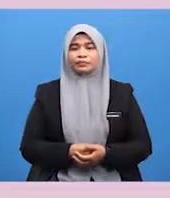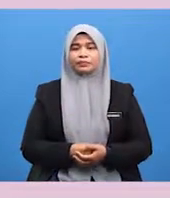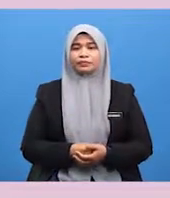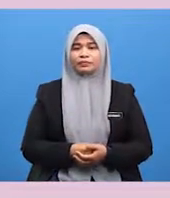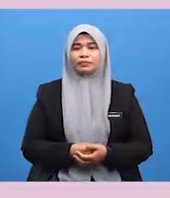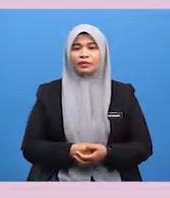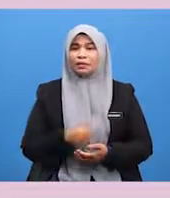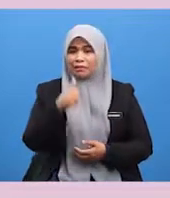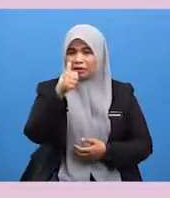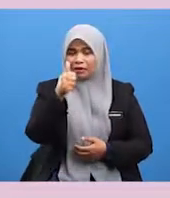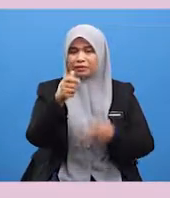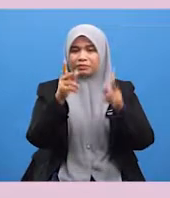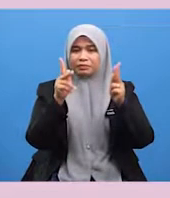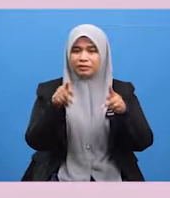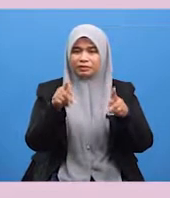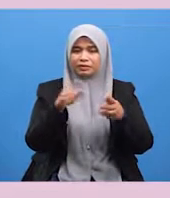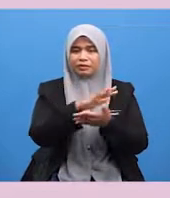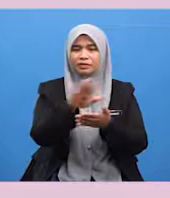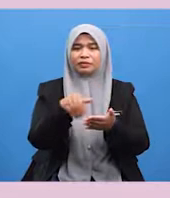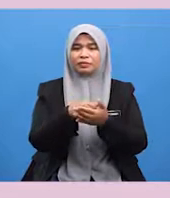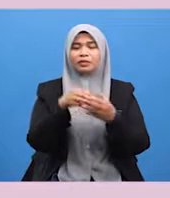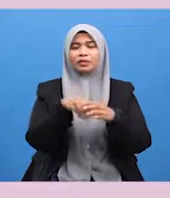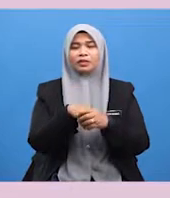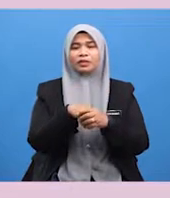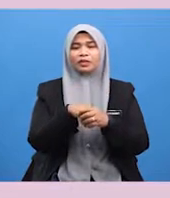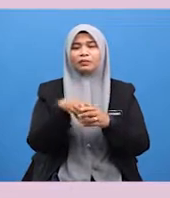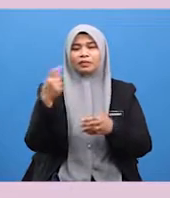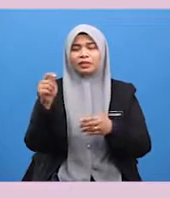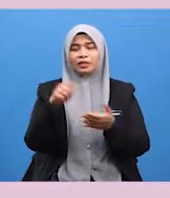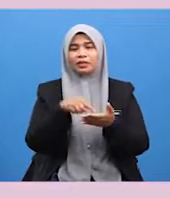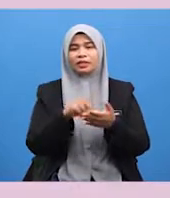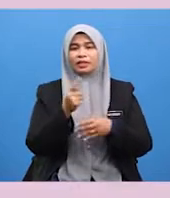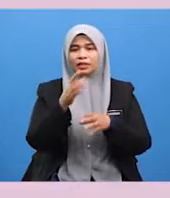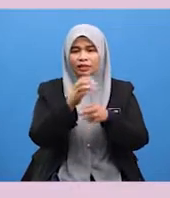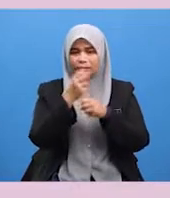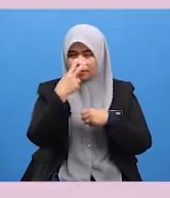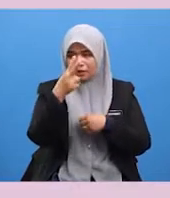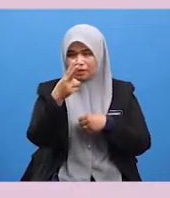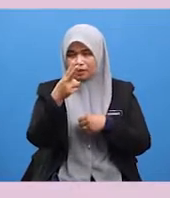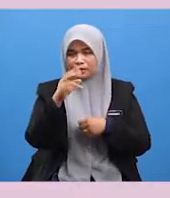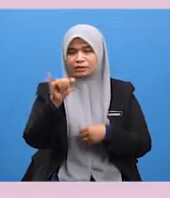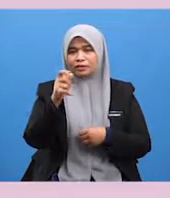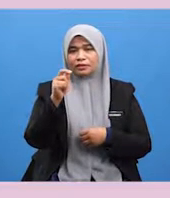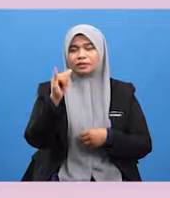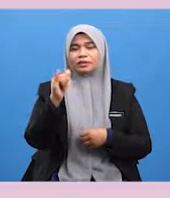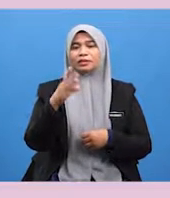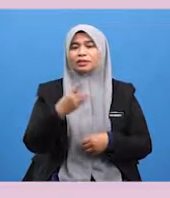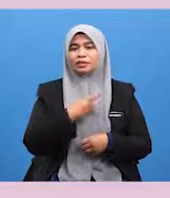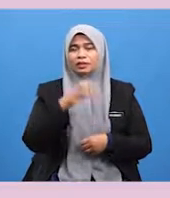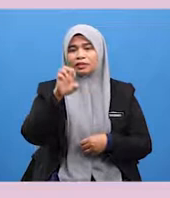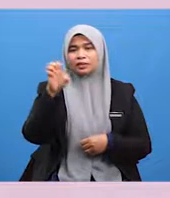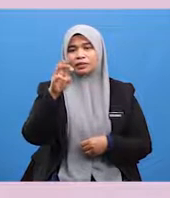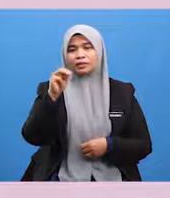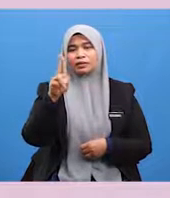Ya, bagus pelajar-pelajar cikgu. Dalam petikan itu, kita dapat melihat jati diri Encik Muhammad